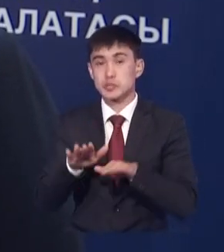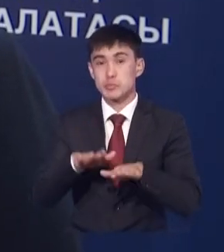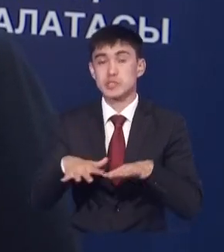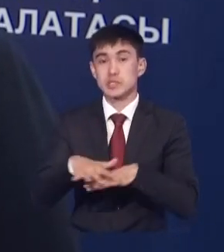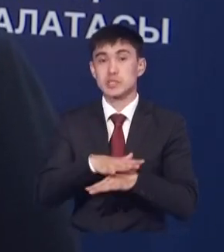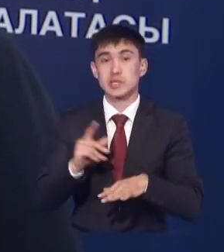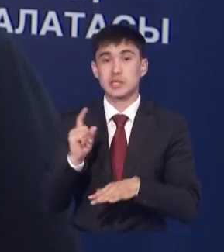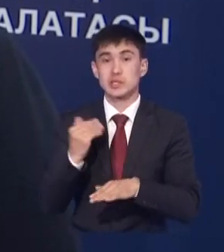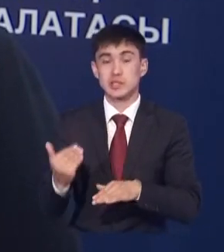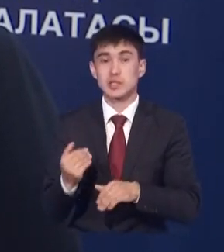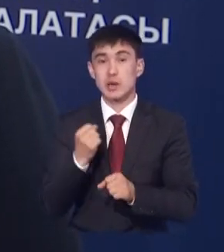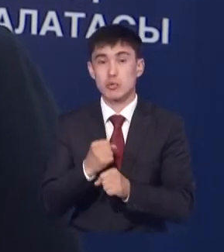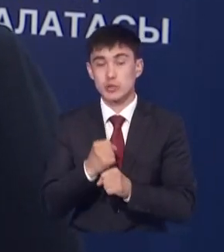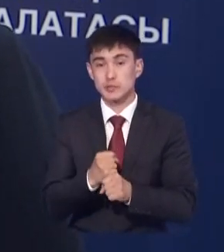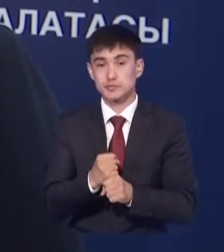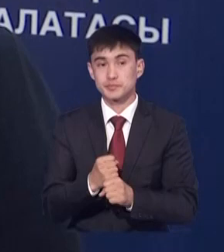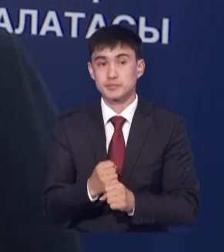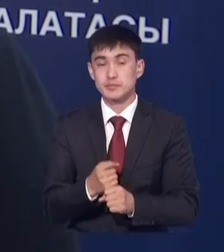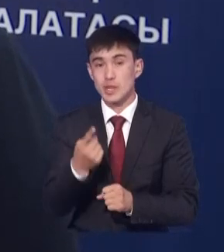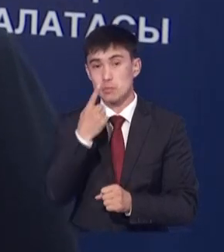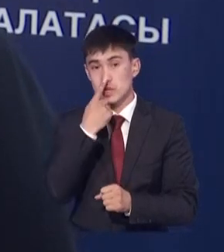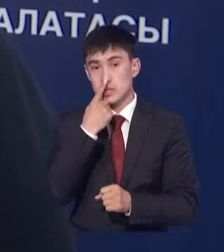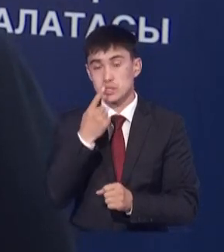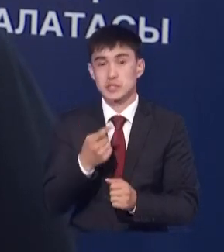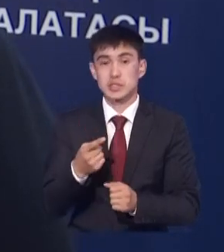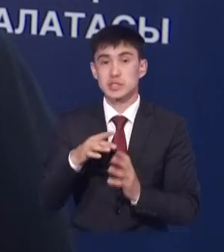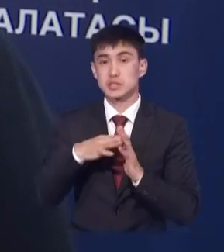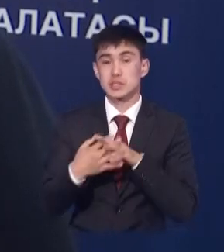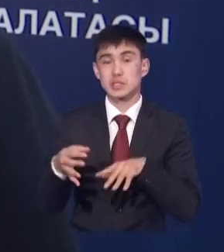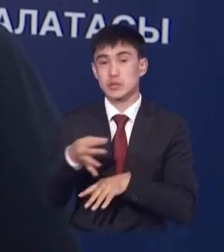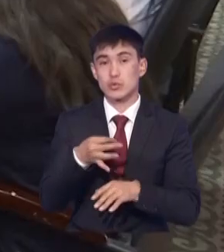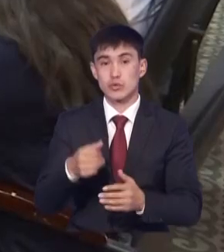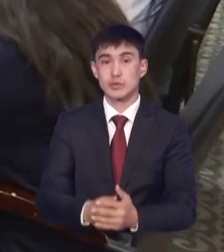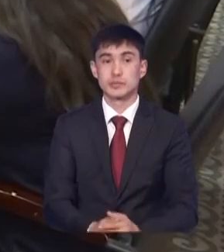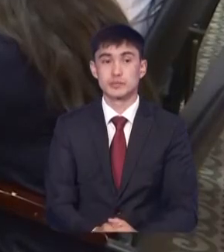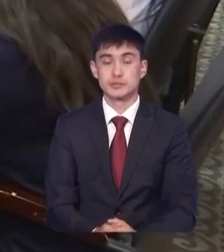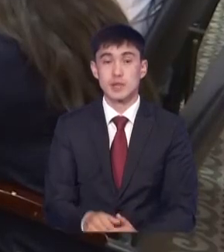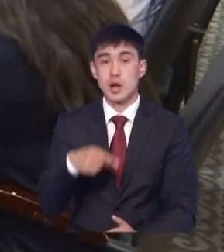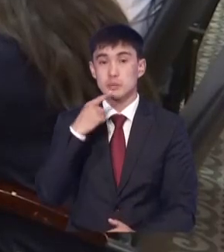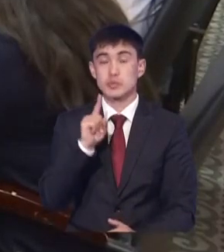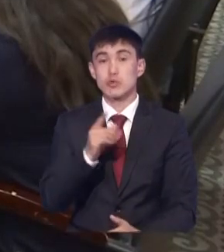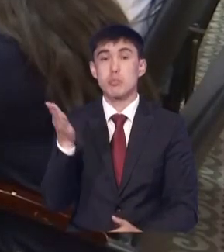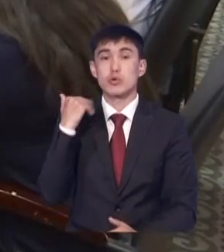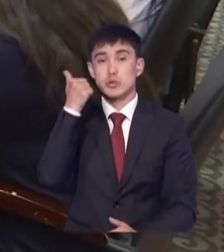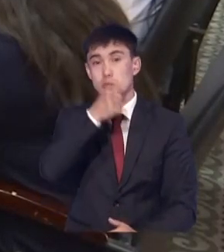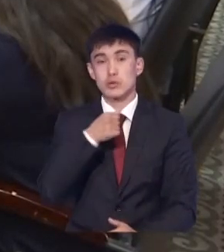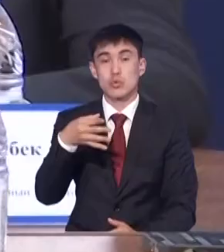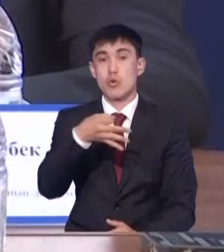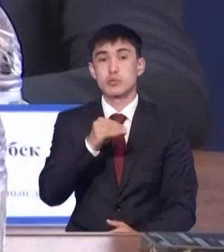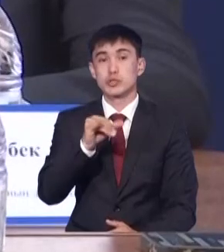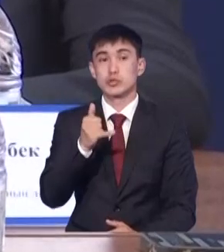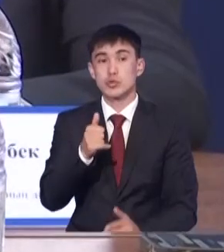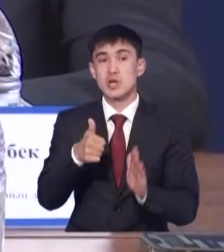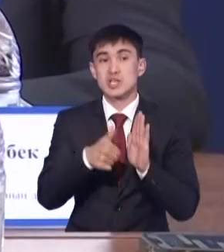местных крестьян работой ближайших сельских округов. Стоит отметить, что в прошлом году в области ЖТСУ